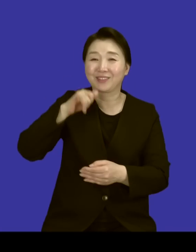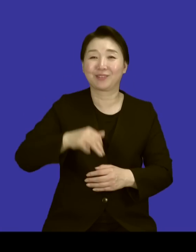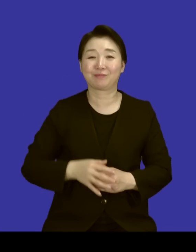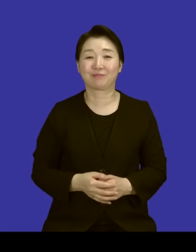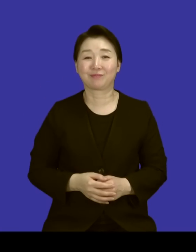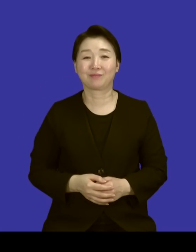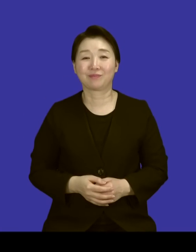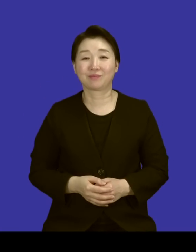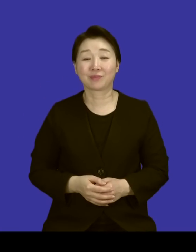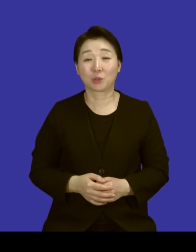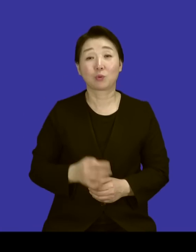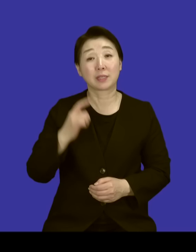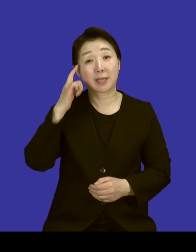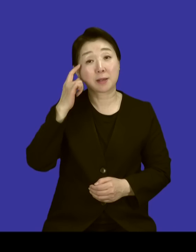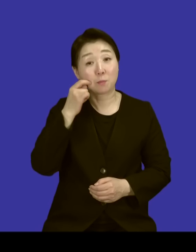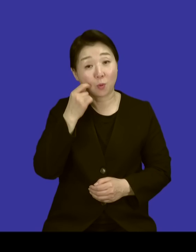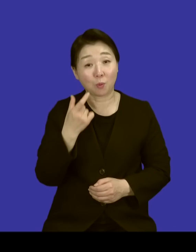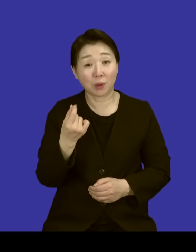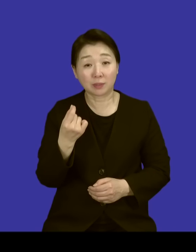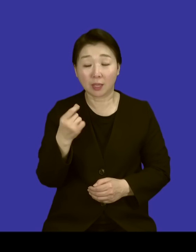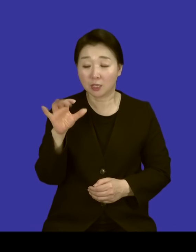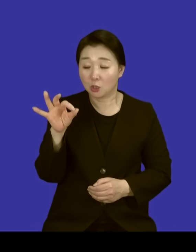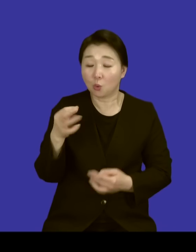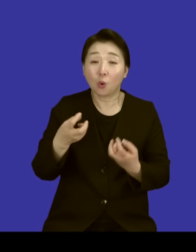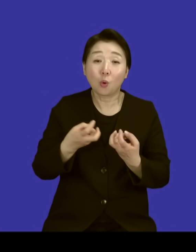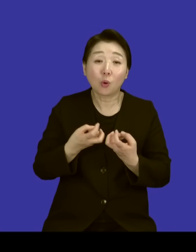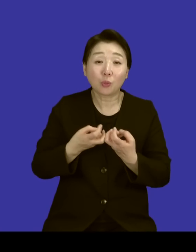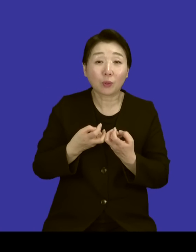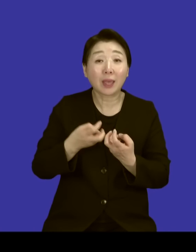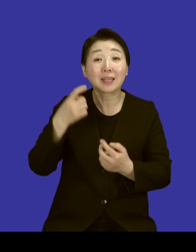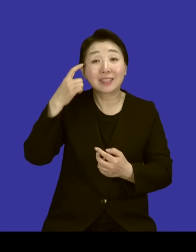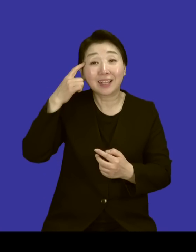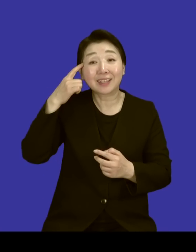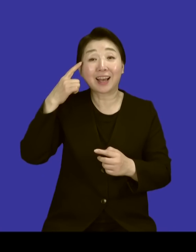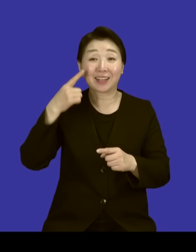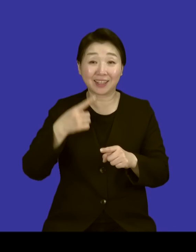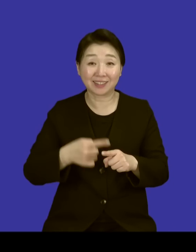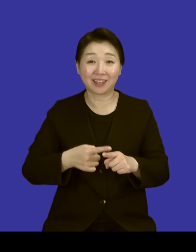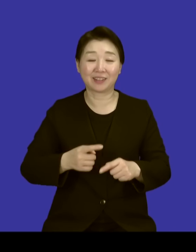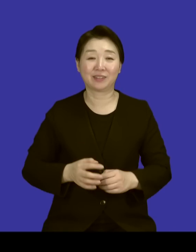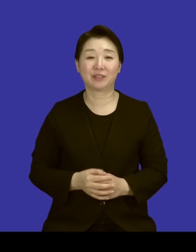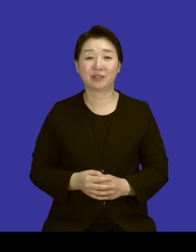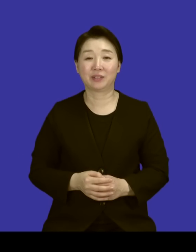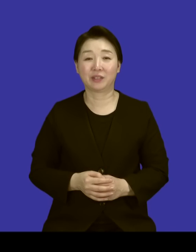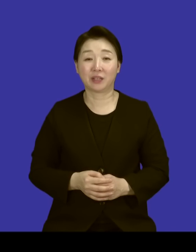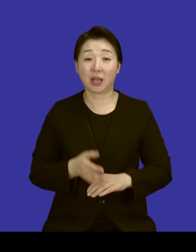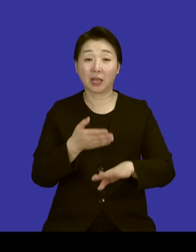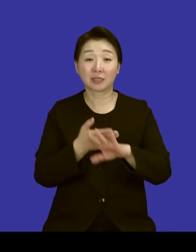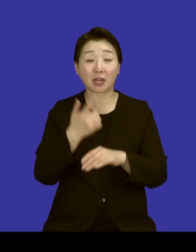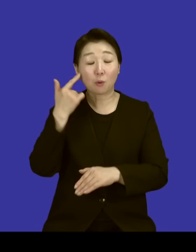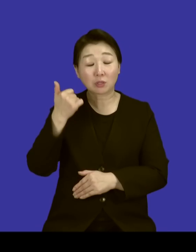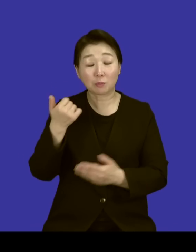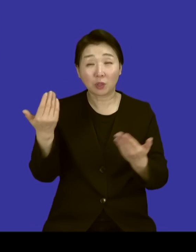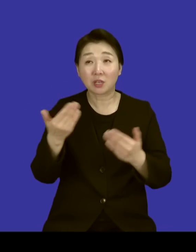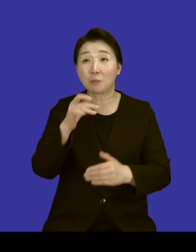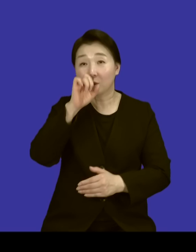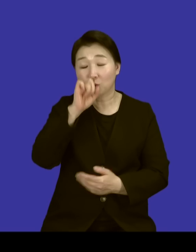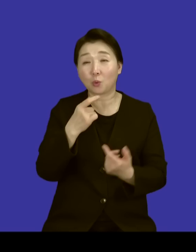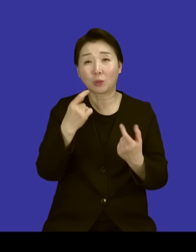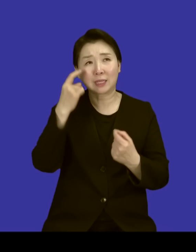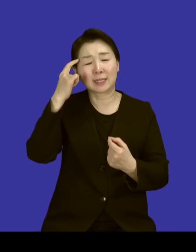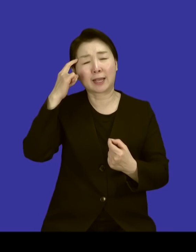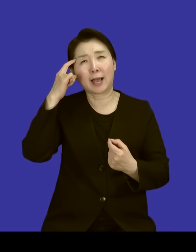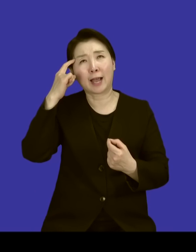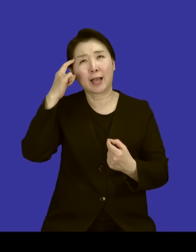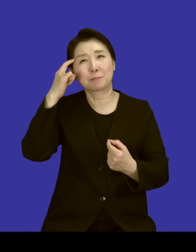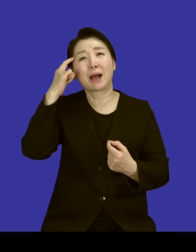아. 예상하지 못했던 거잖아요. 예. 이거 어떡하지? 이런 생각하던 쯤에 제가 다른 목사님도 하시면 좋겠다는 생각과 맞물릴